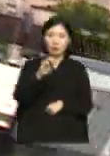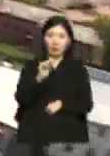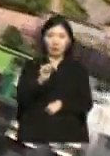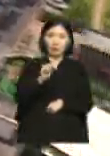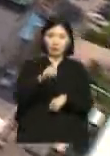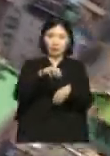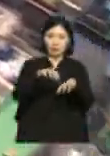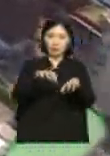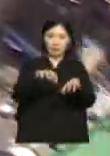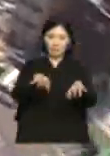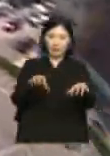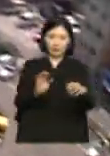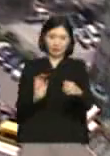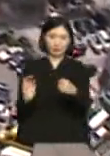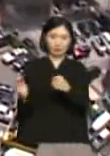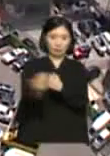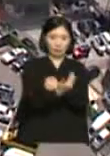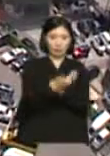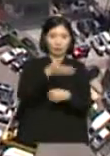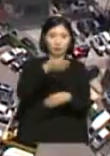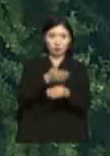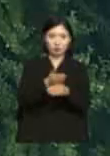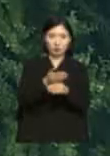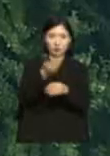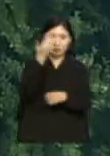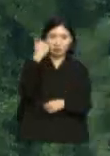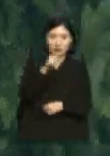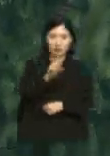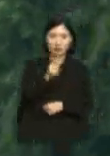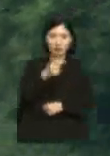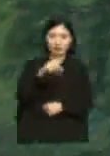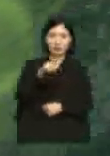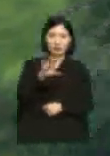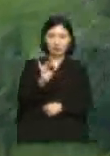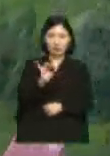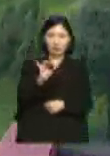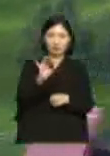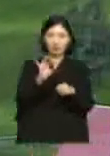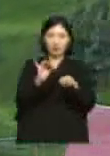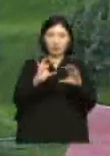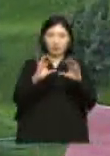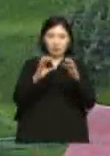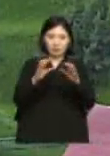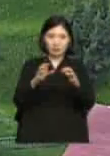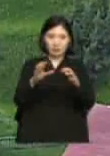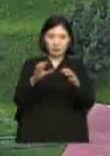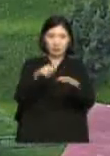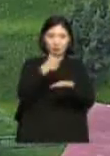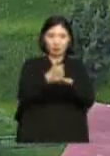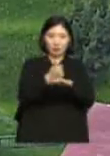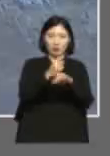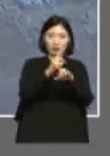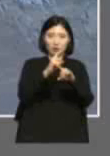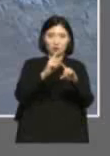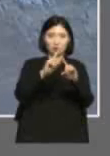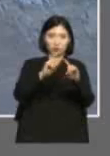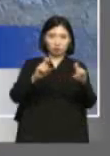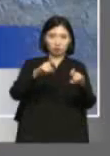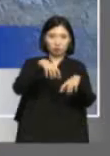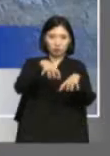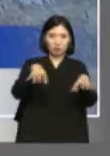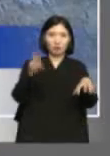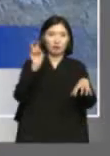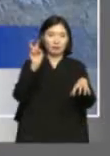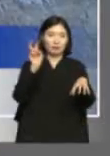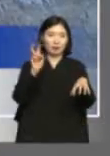일대를 감싸고 있는 형태입니다. 고대 한성백제 왕궁터로 추정되는 사적 제11호 풍납토성입니다. 97년